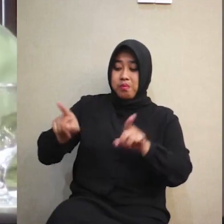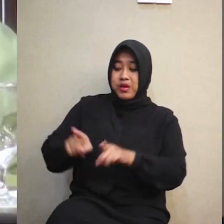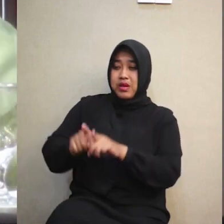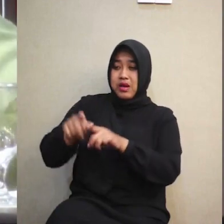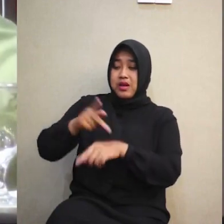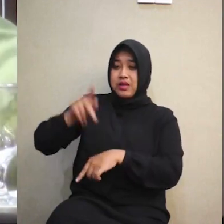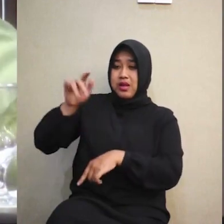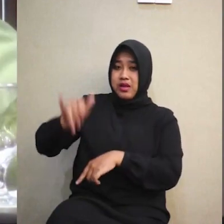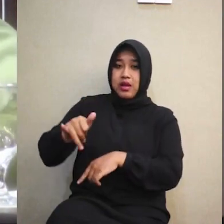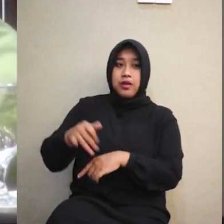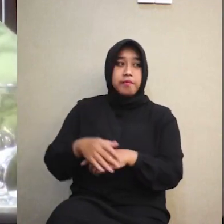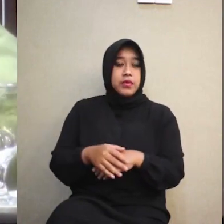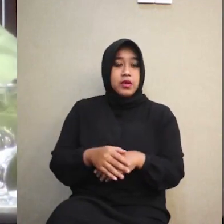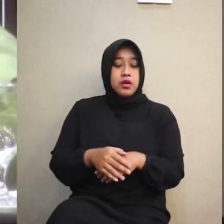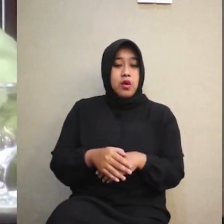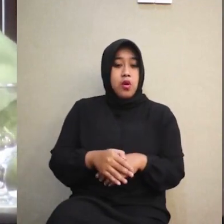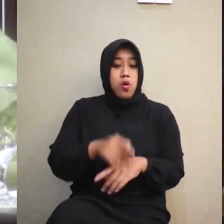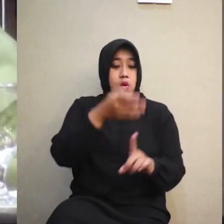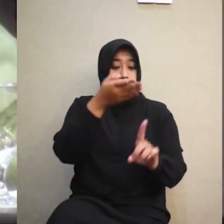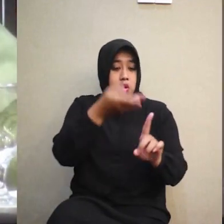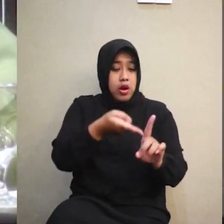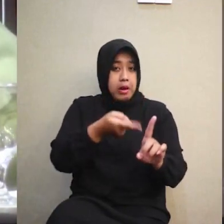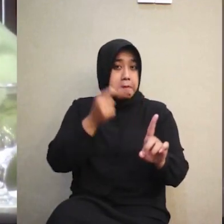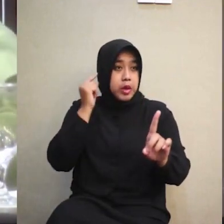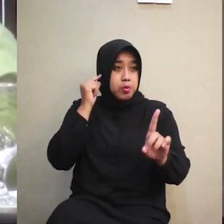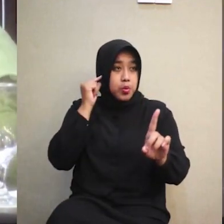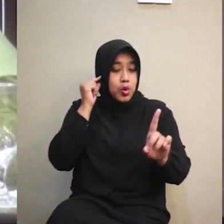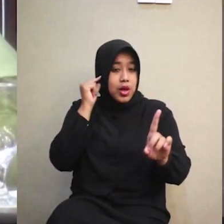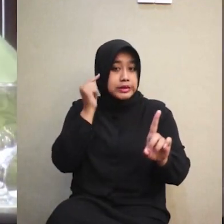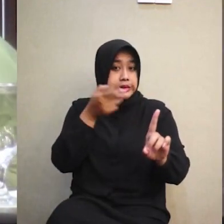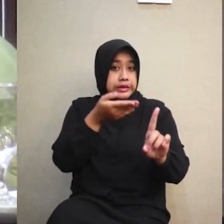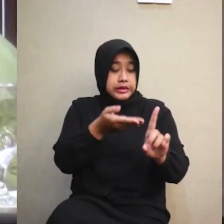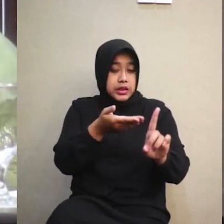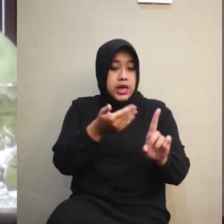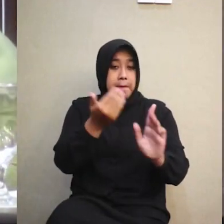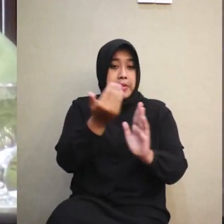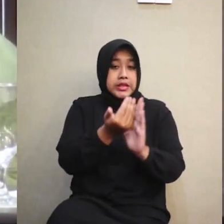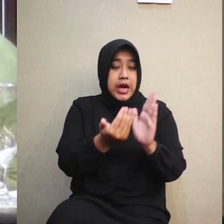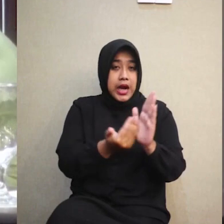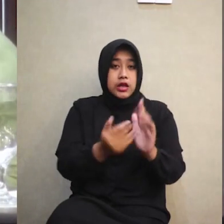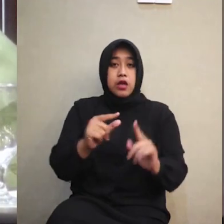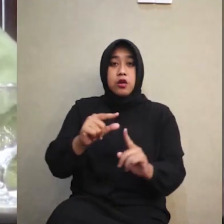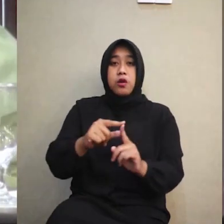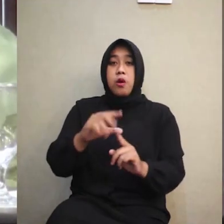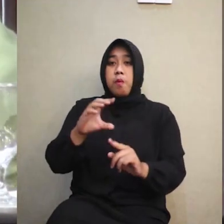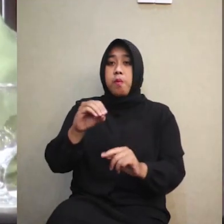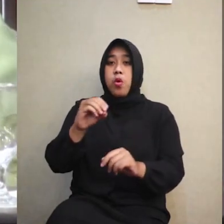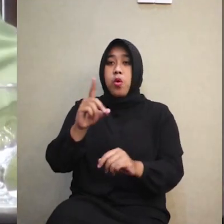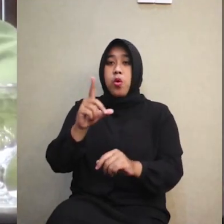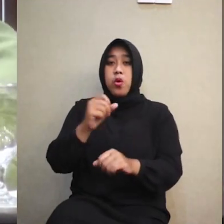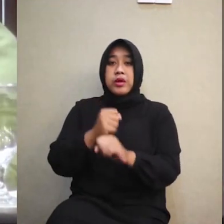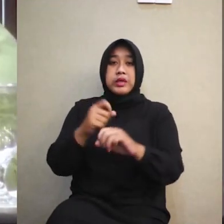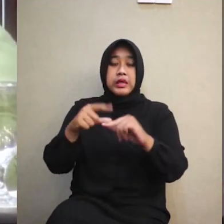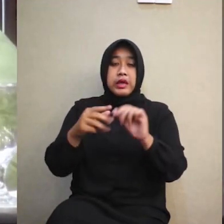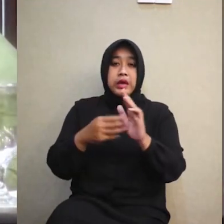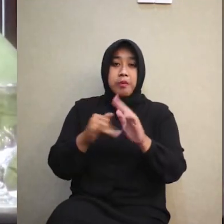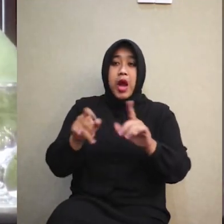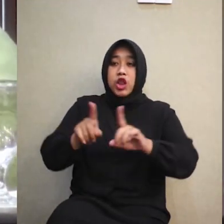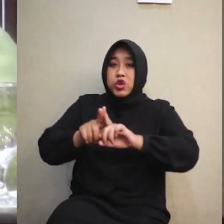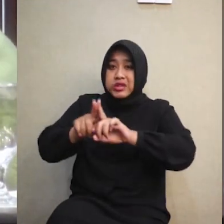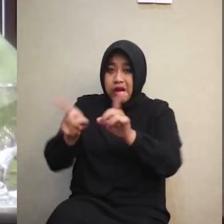ketika seorang perempuan yang syarat untuk poligami atau diceraikan itu ketika